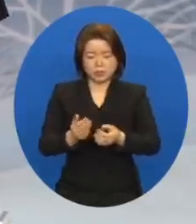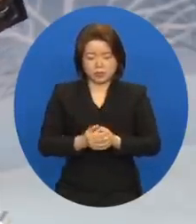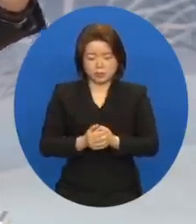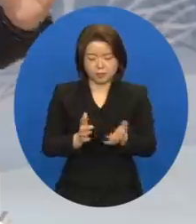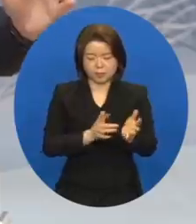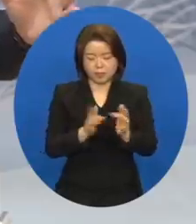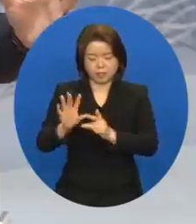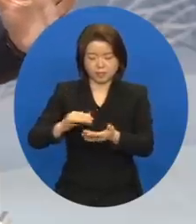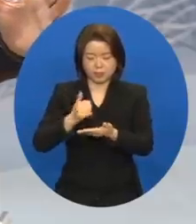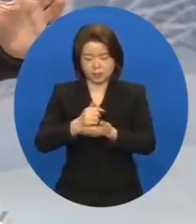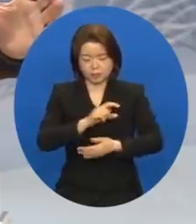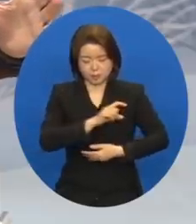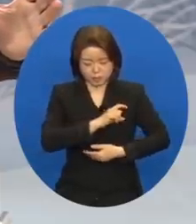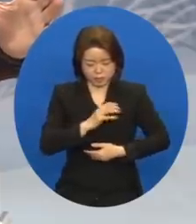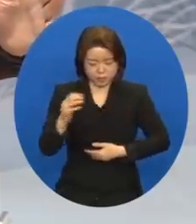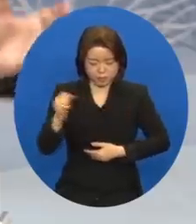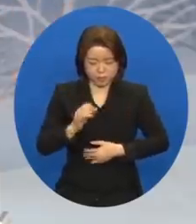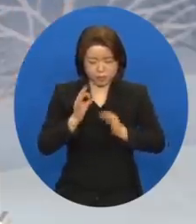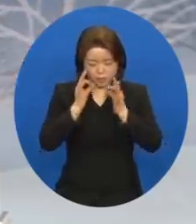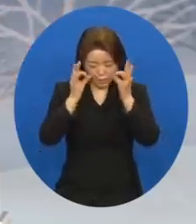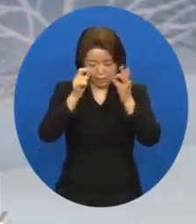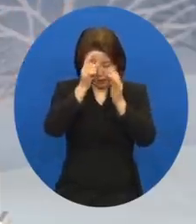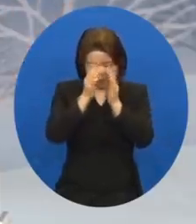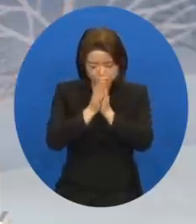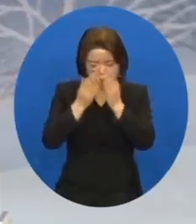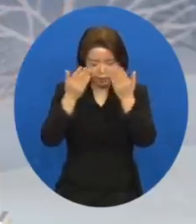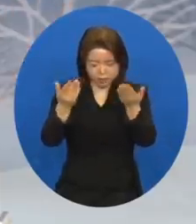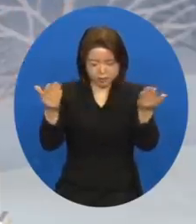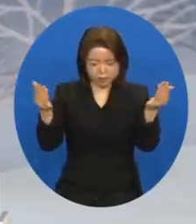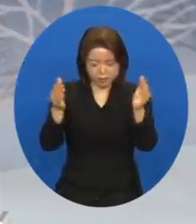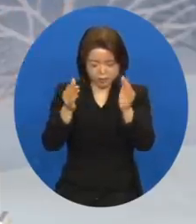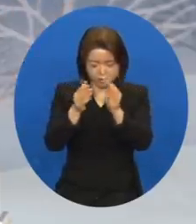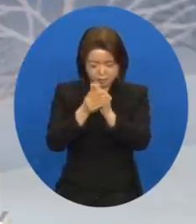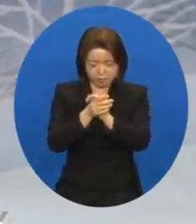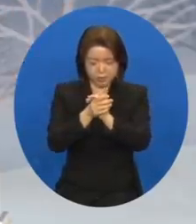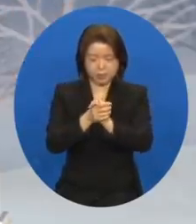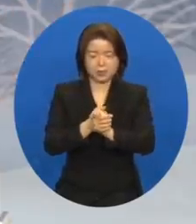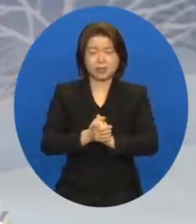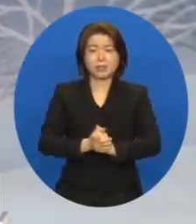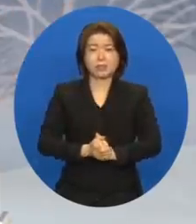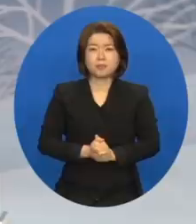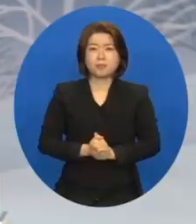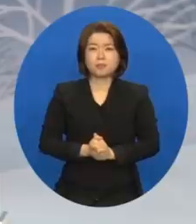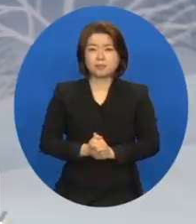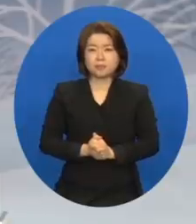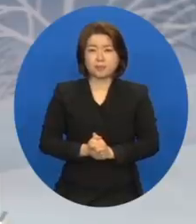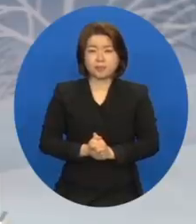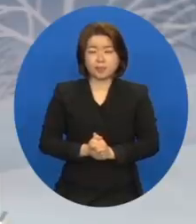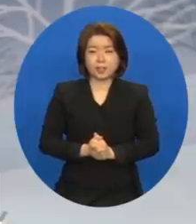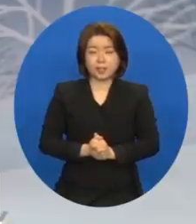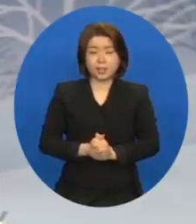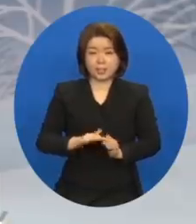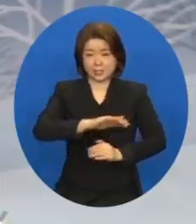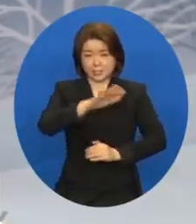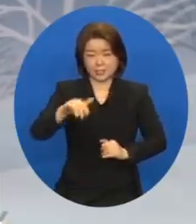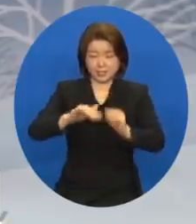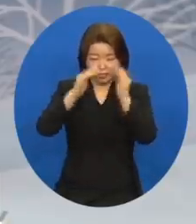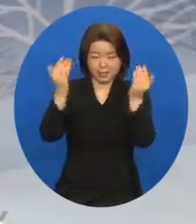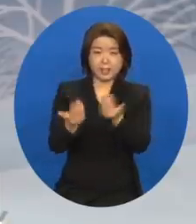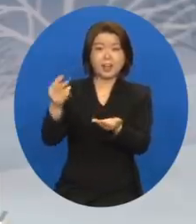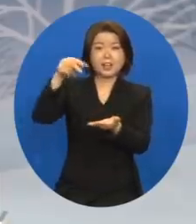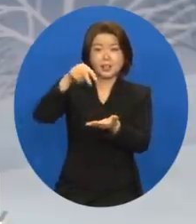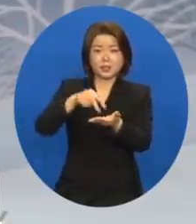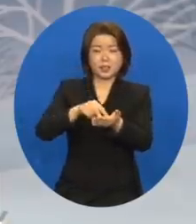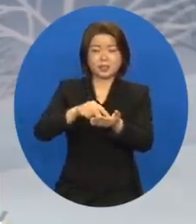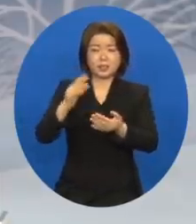예수 그리스도 이름으로 간절히 기도합니다. 아멘. 자, 우리 다 일어나셔서